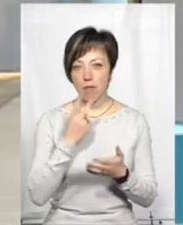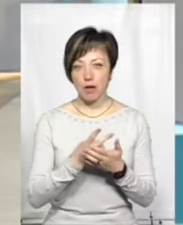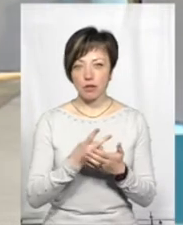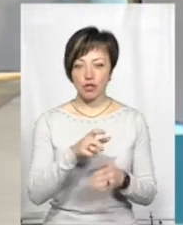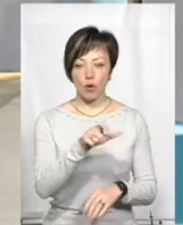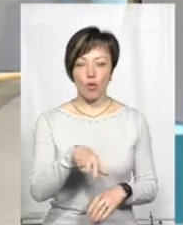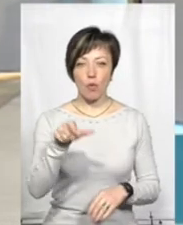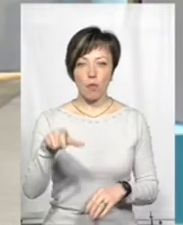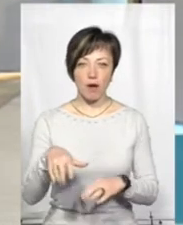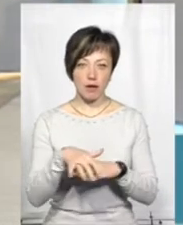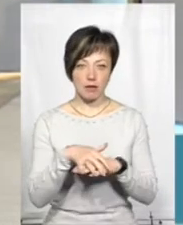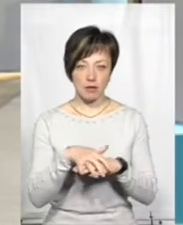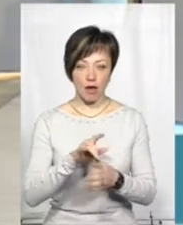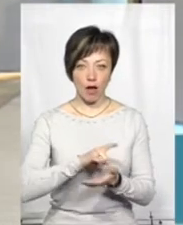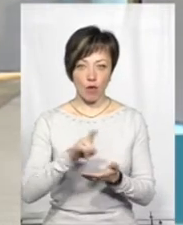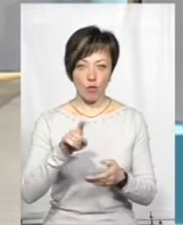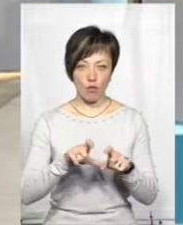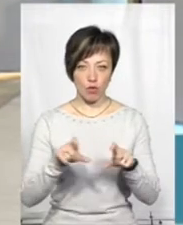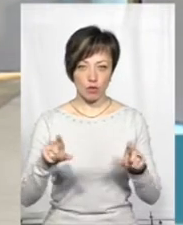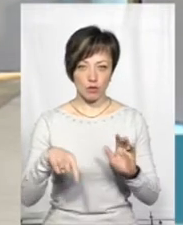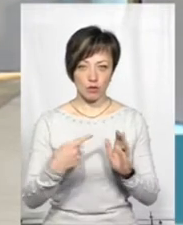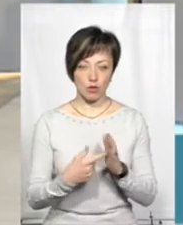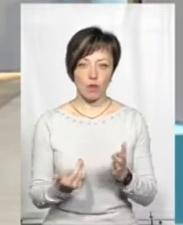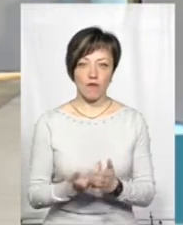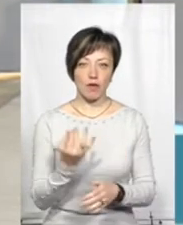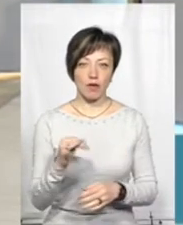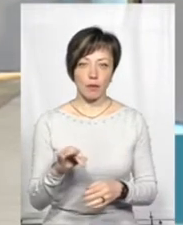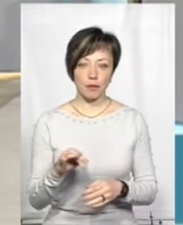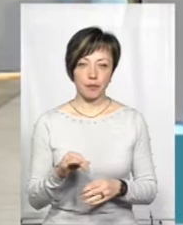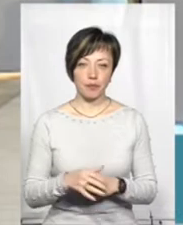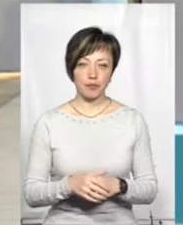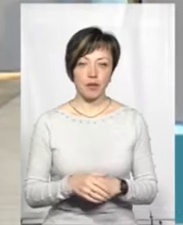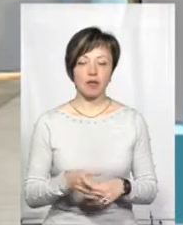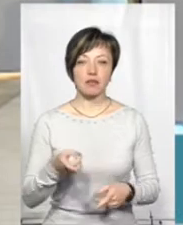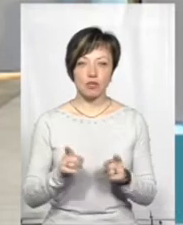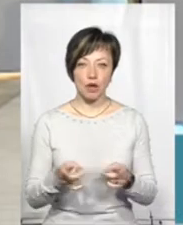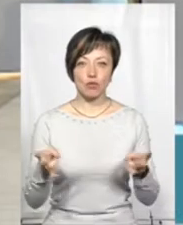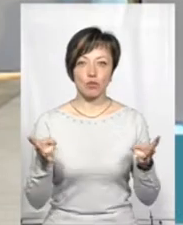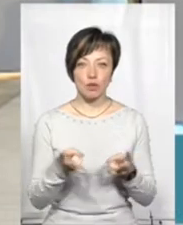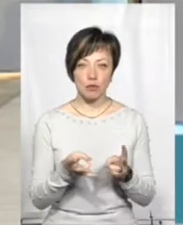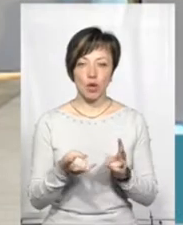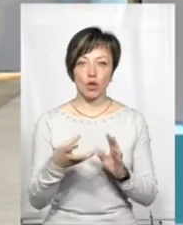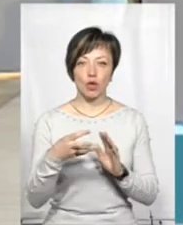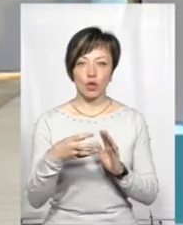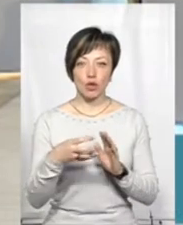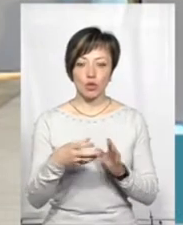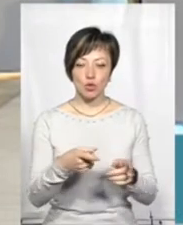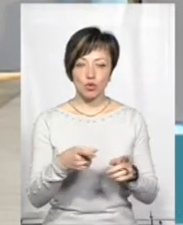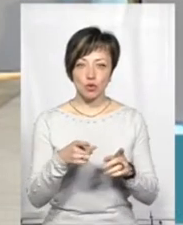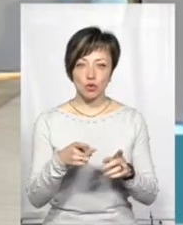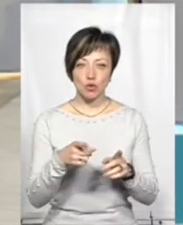бачить громадськість аеропорт новий? Звичайно, потрібно доручати справу